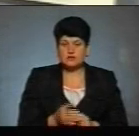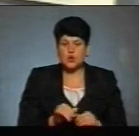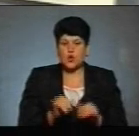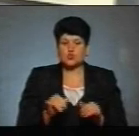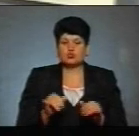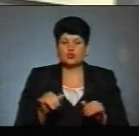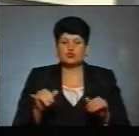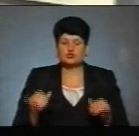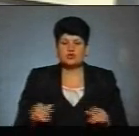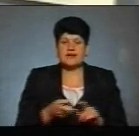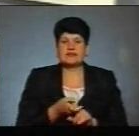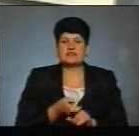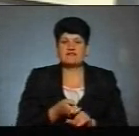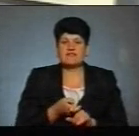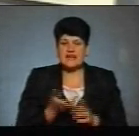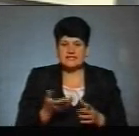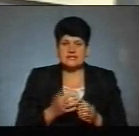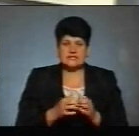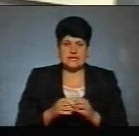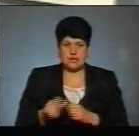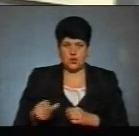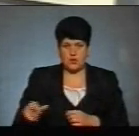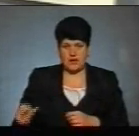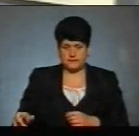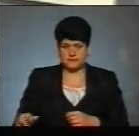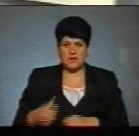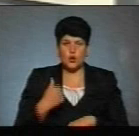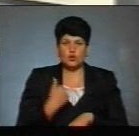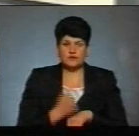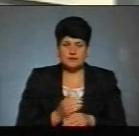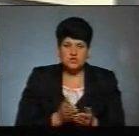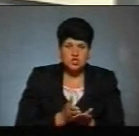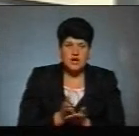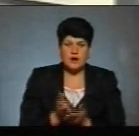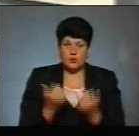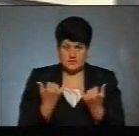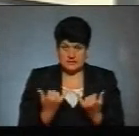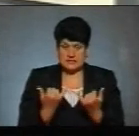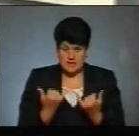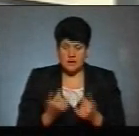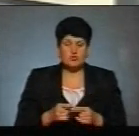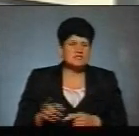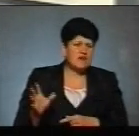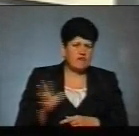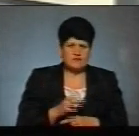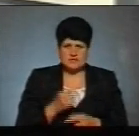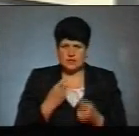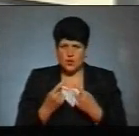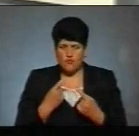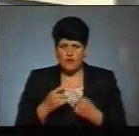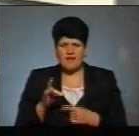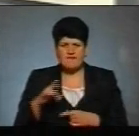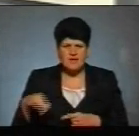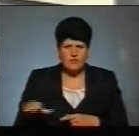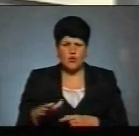розповсюдження інфекції серед людей. Так? Основним шляхом зараз, вже про це всі говорять, і європейці,